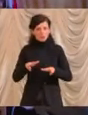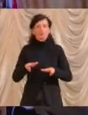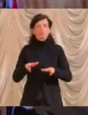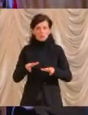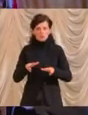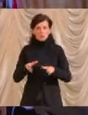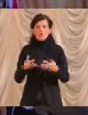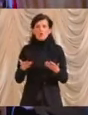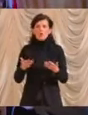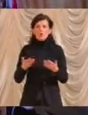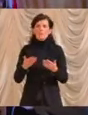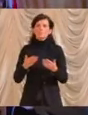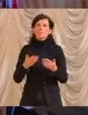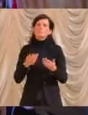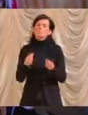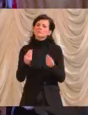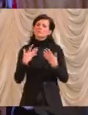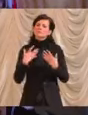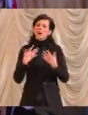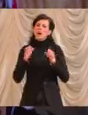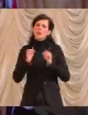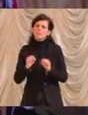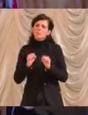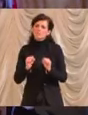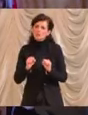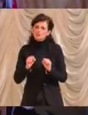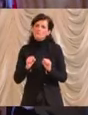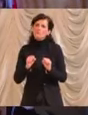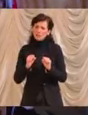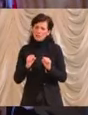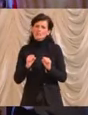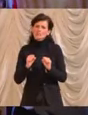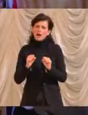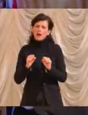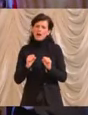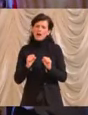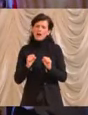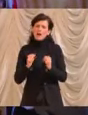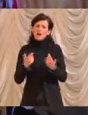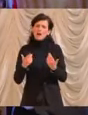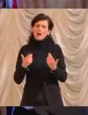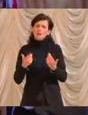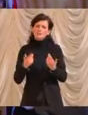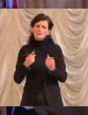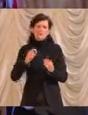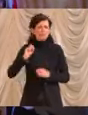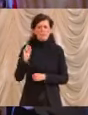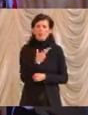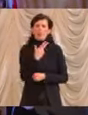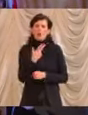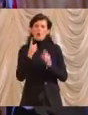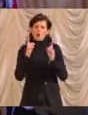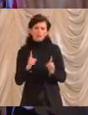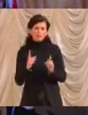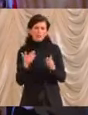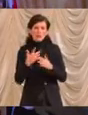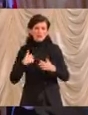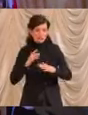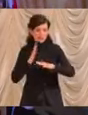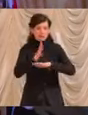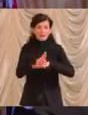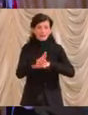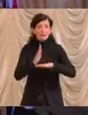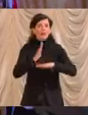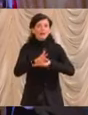immediata, è un provvedimento a zero burocrazia che permetterà di dare una risposta velocissima da parte dei